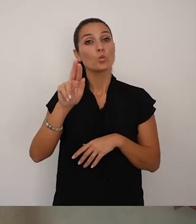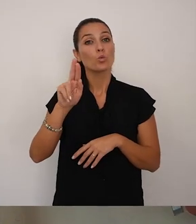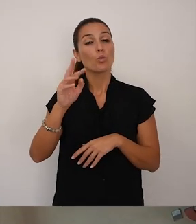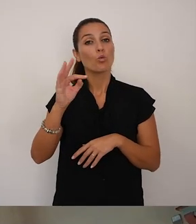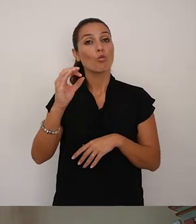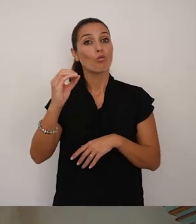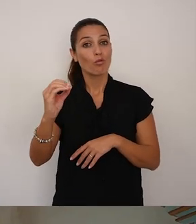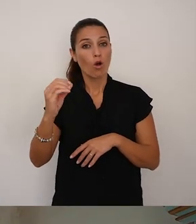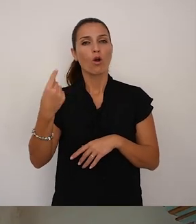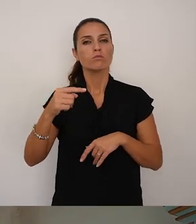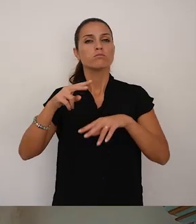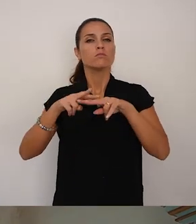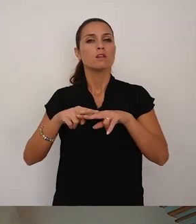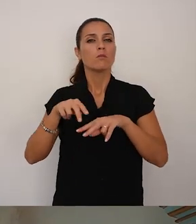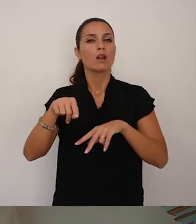tutto l'Evo moderno.